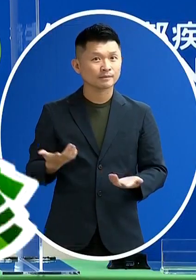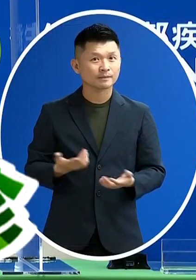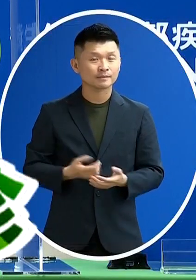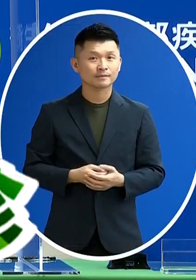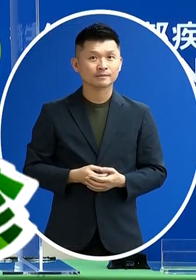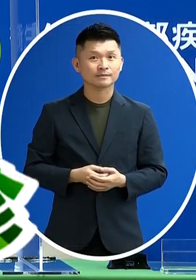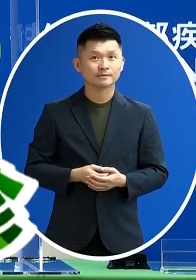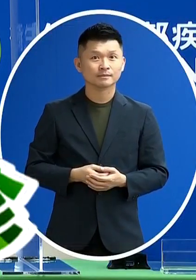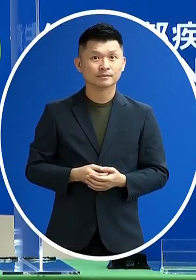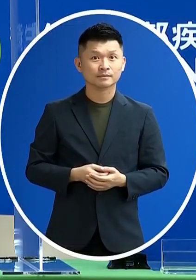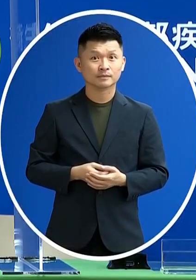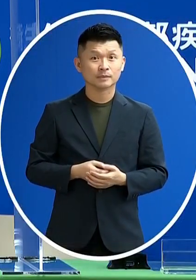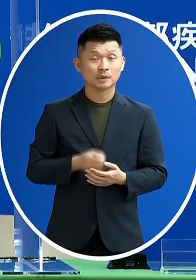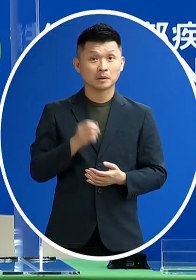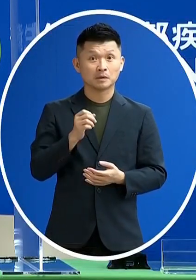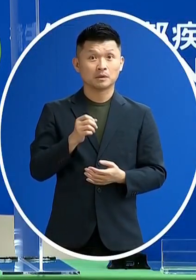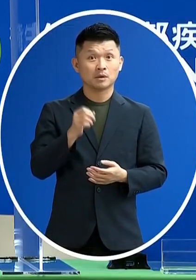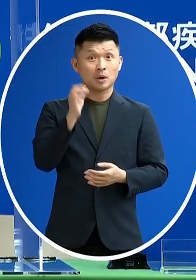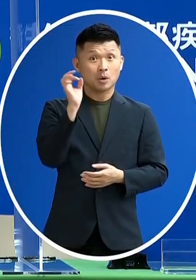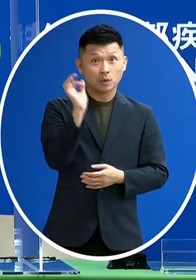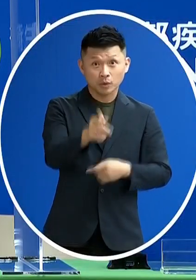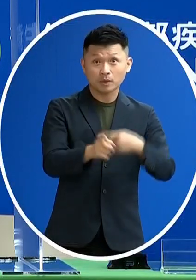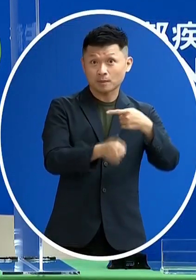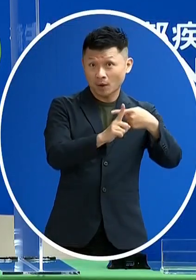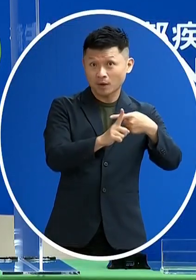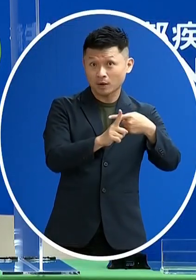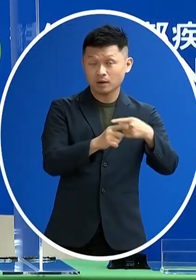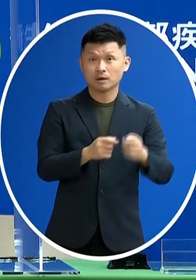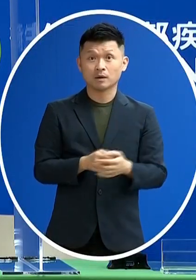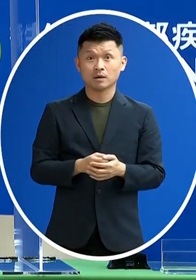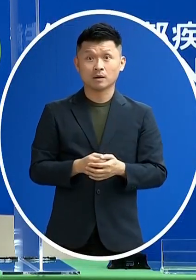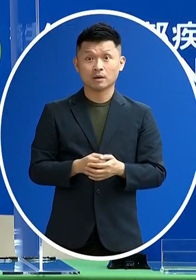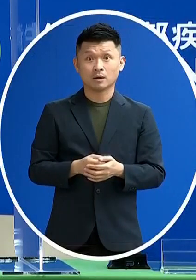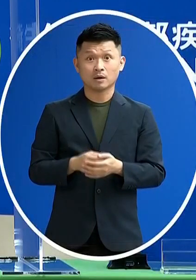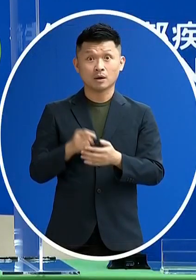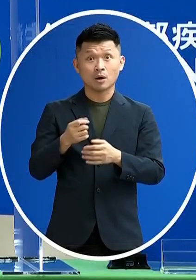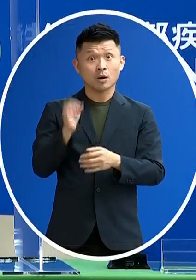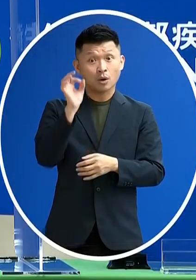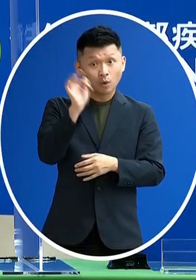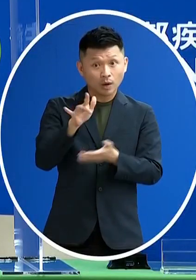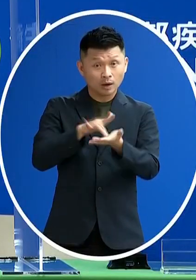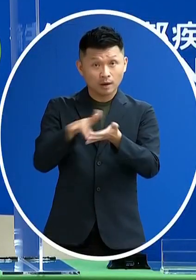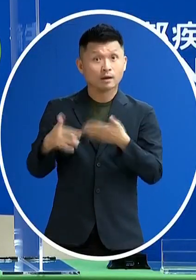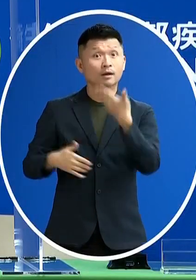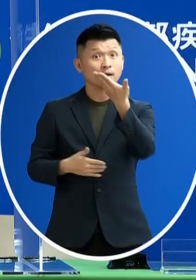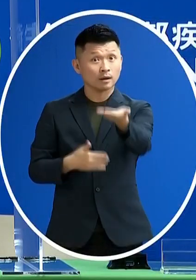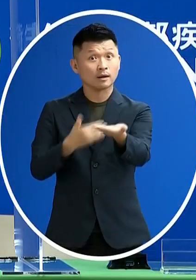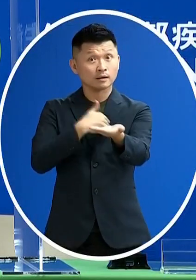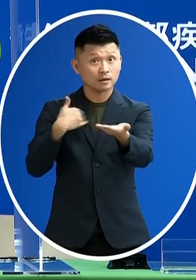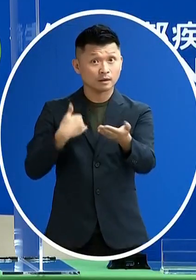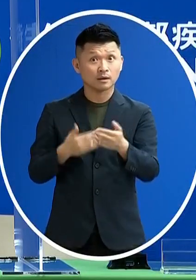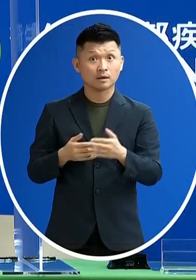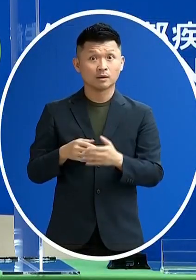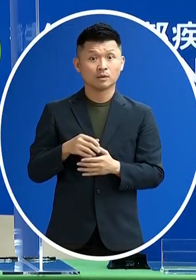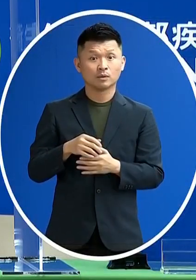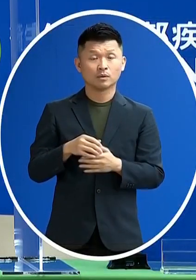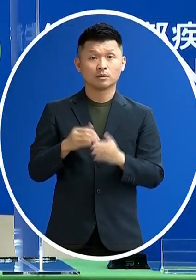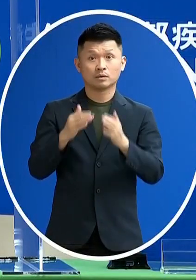快速确诊，或者快速投药，或快速隔离治